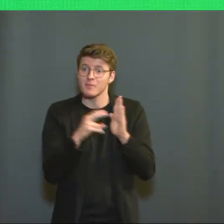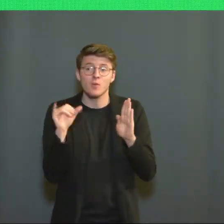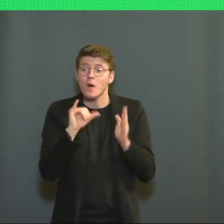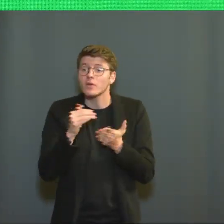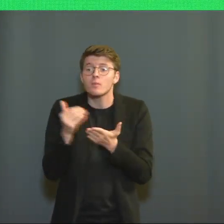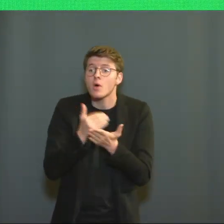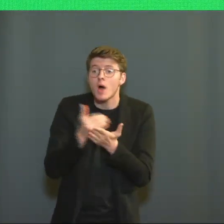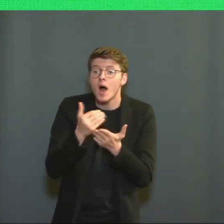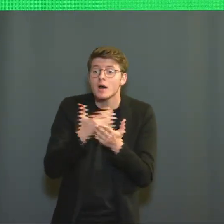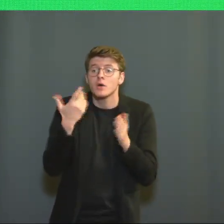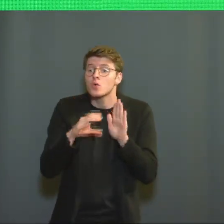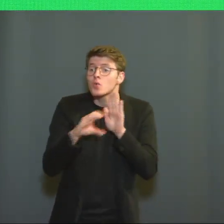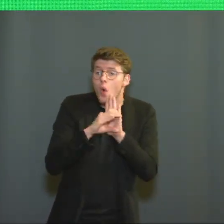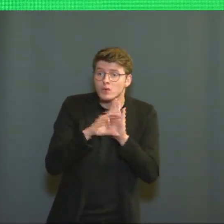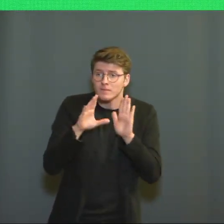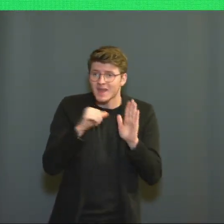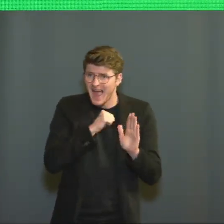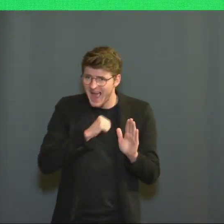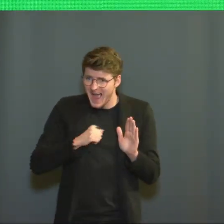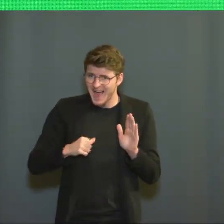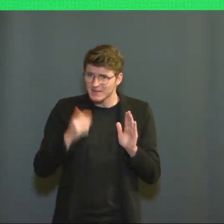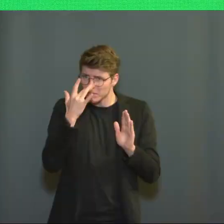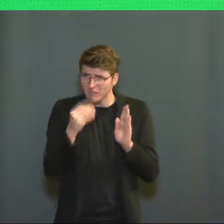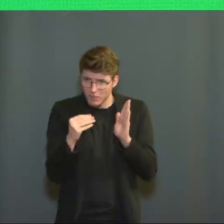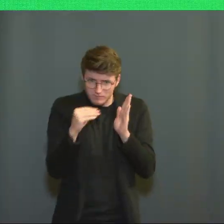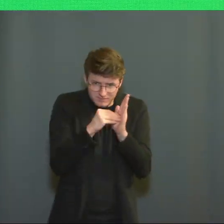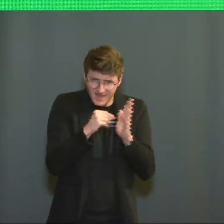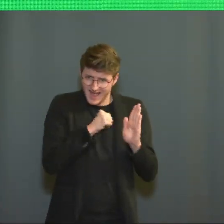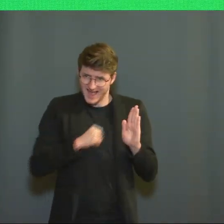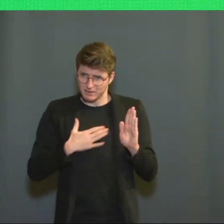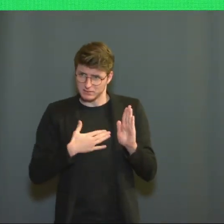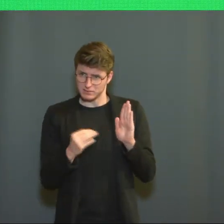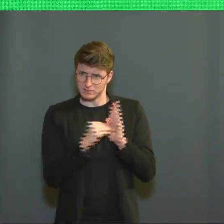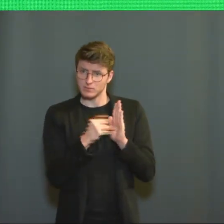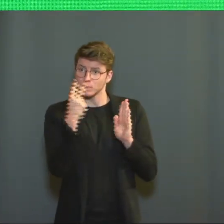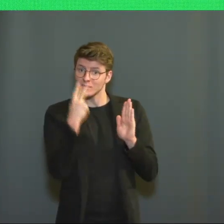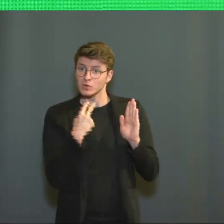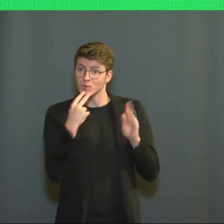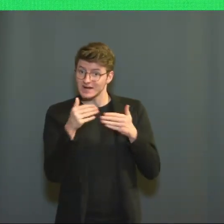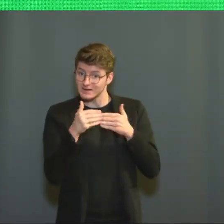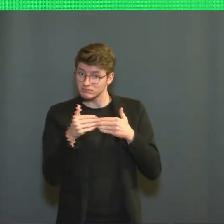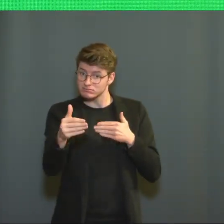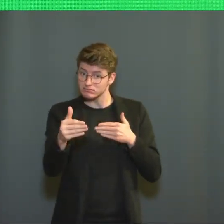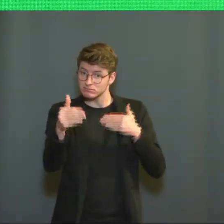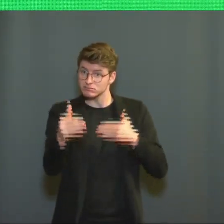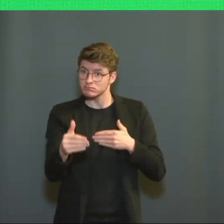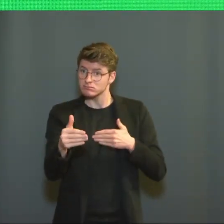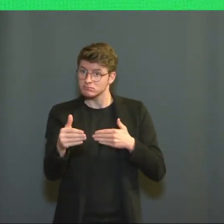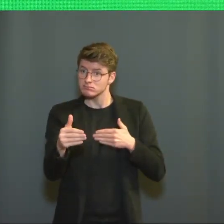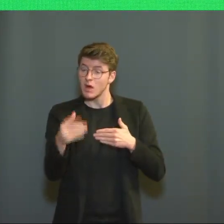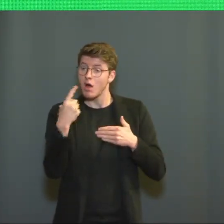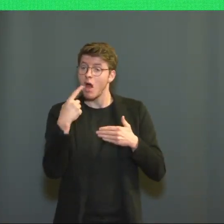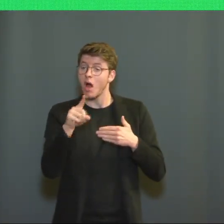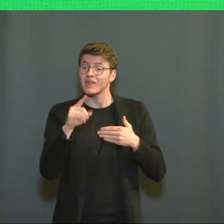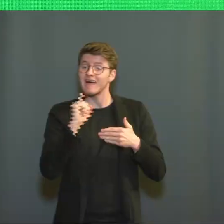eigen smartphone gedurende 14 dagen. En wat de andere gegevens betreft, zou je kunnen zeggen dat er bij Cienzano